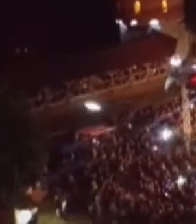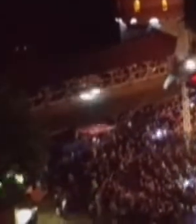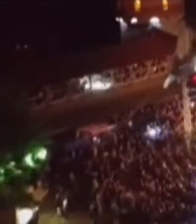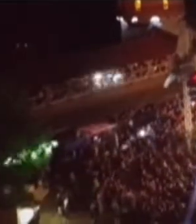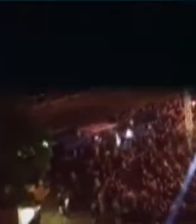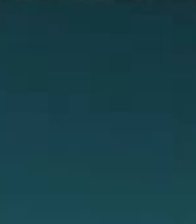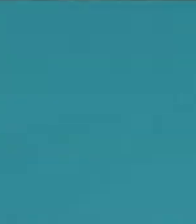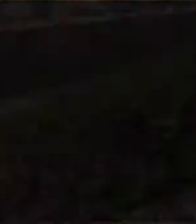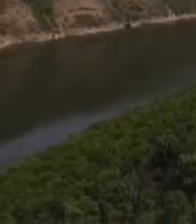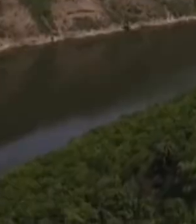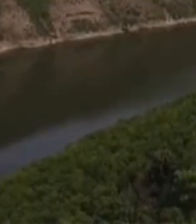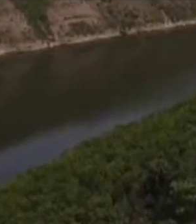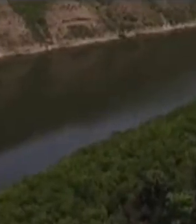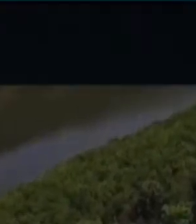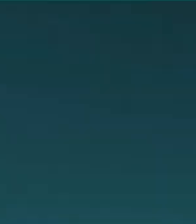Музика